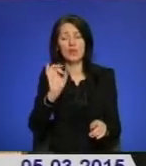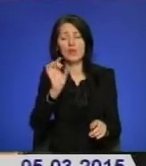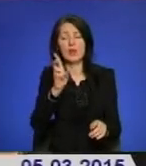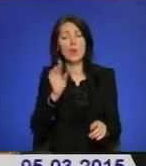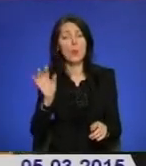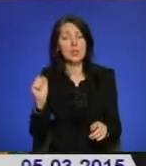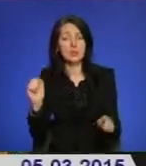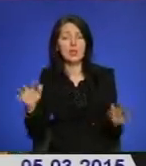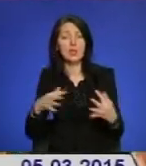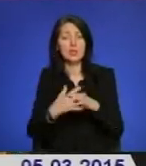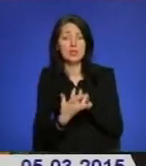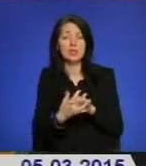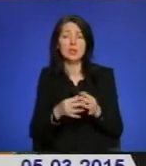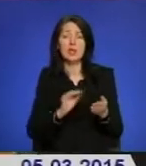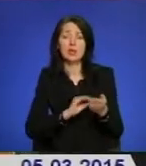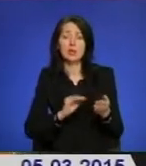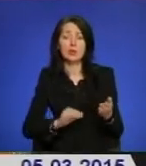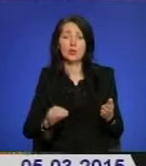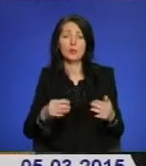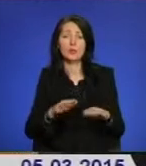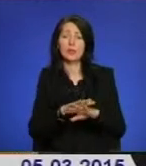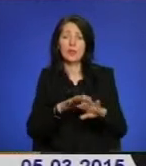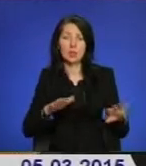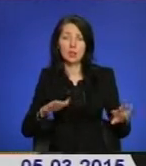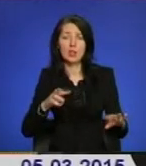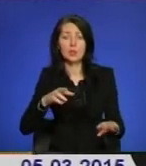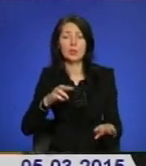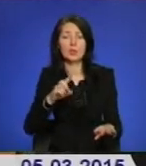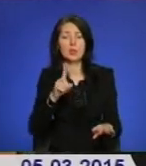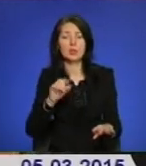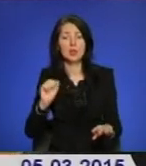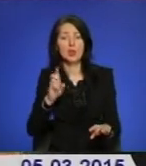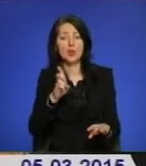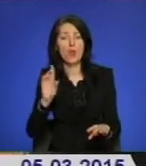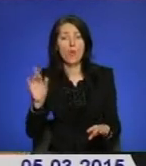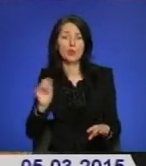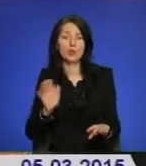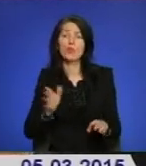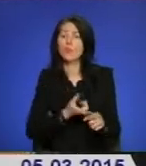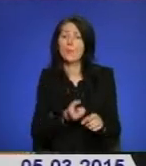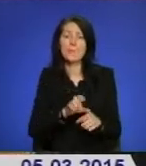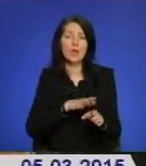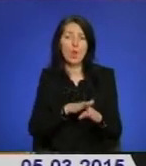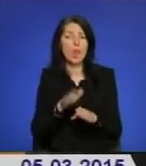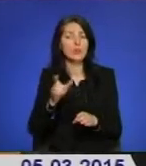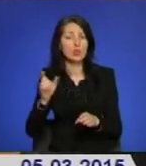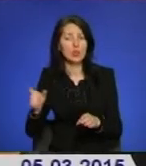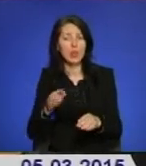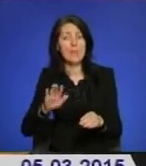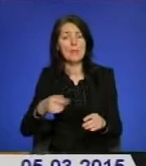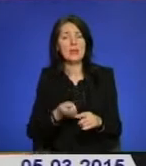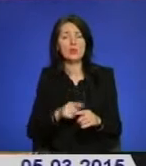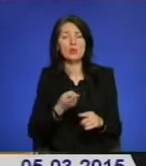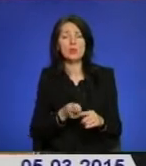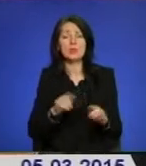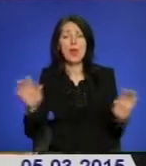драматурги то зал Марії Заньковецької був просто переповнений щамом і після цього ця пісня настільки